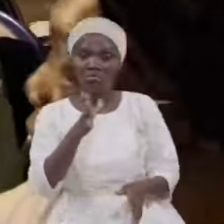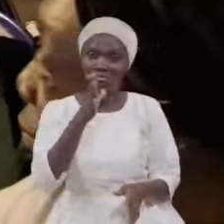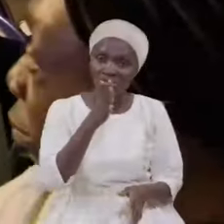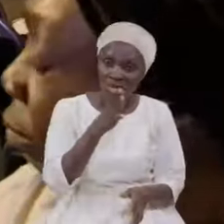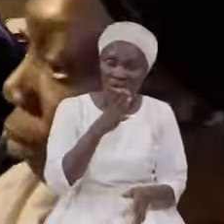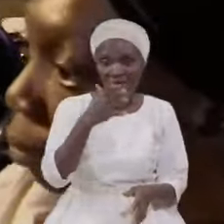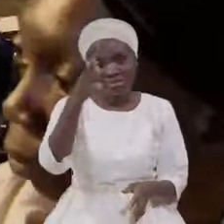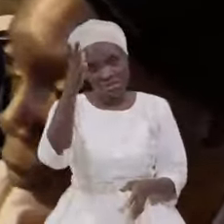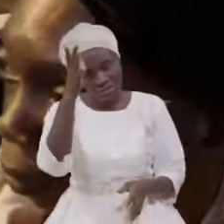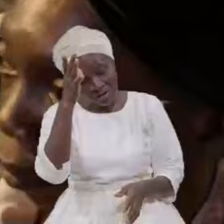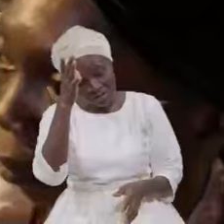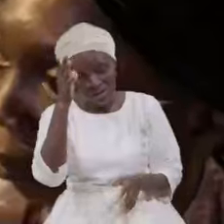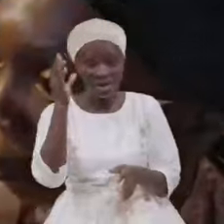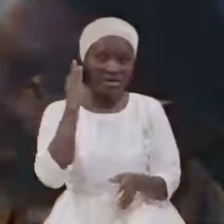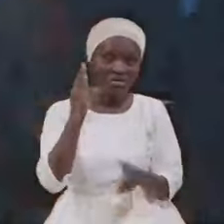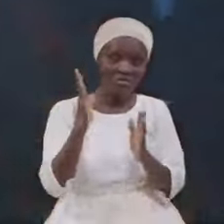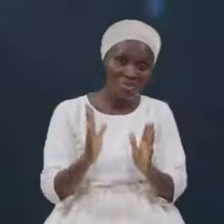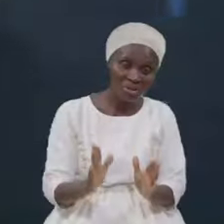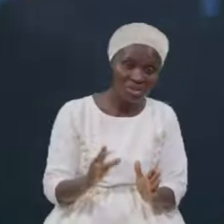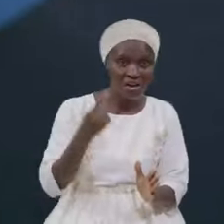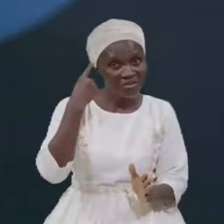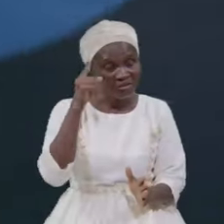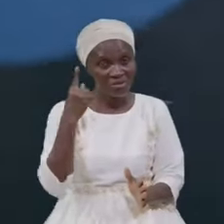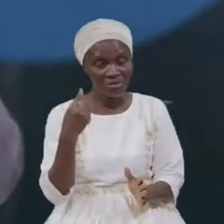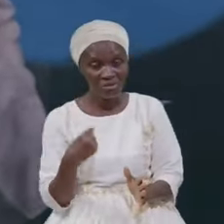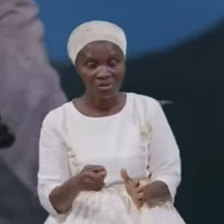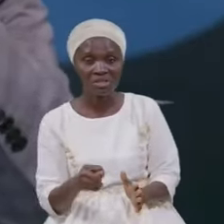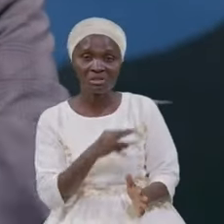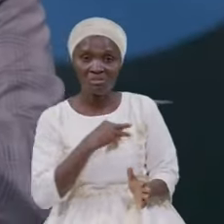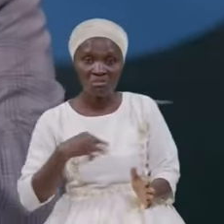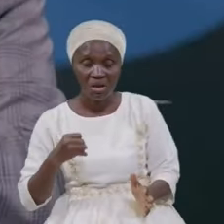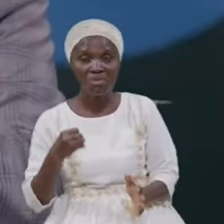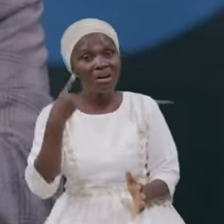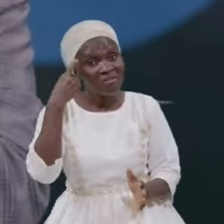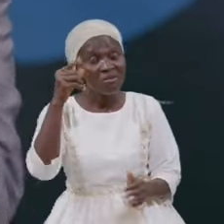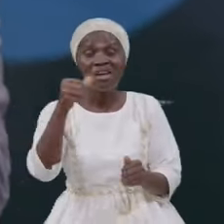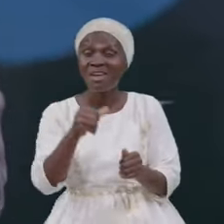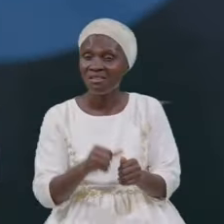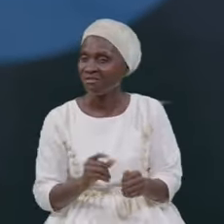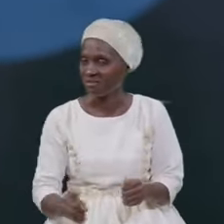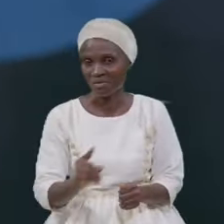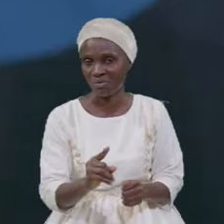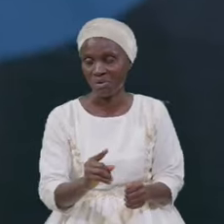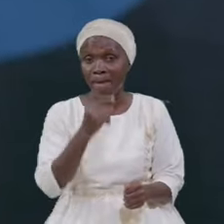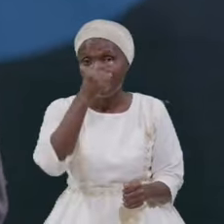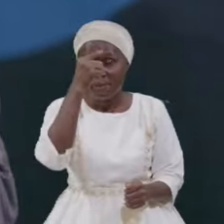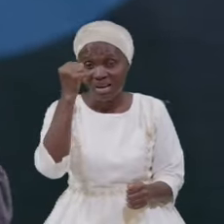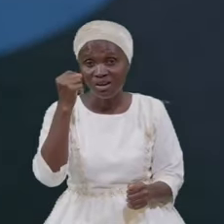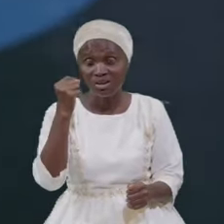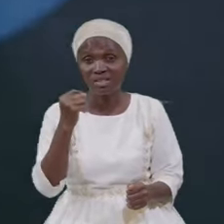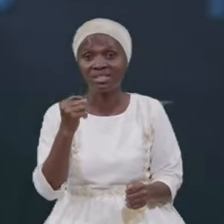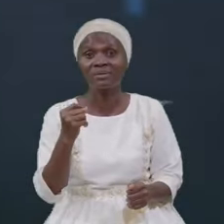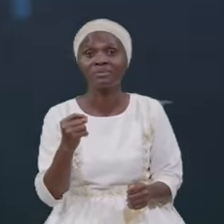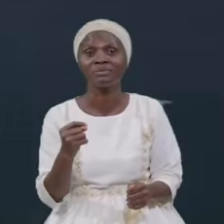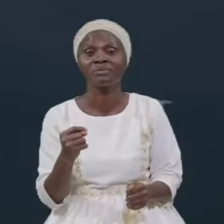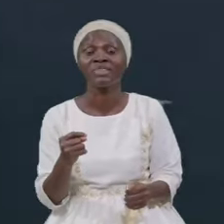prédicateurs, c'est pour les membres, c'est pour tout le monde. Parce que voici le jour gracieux de